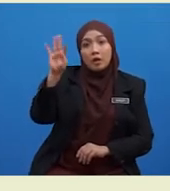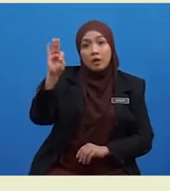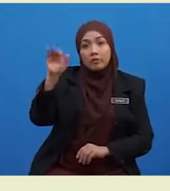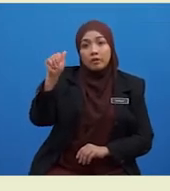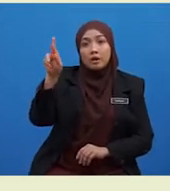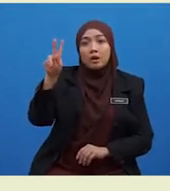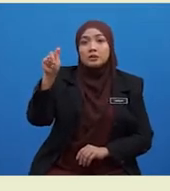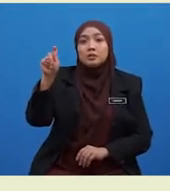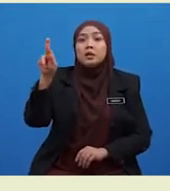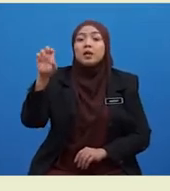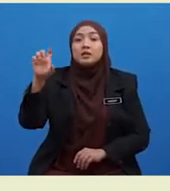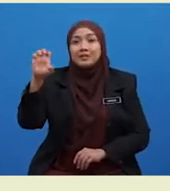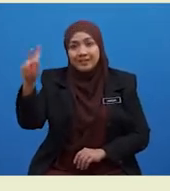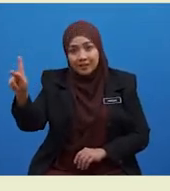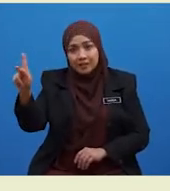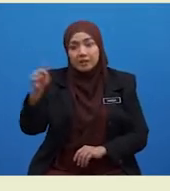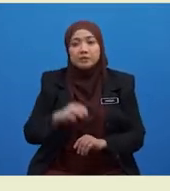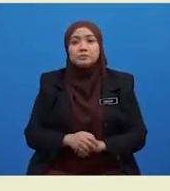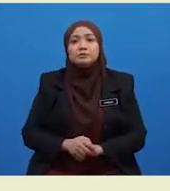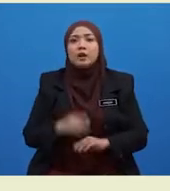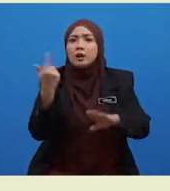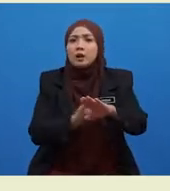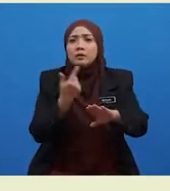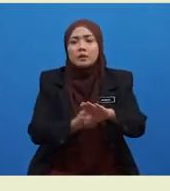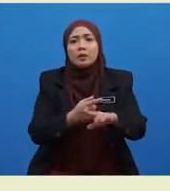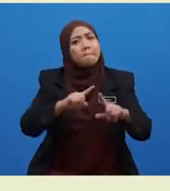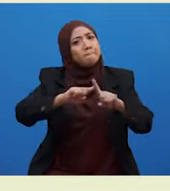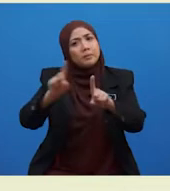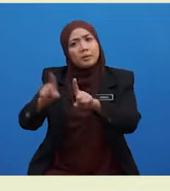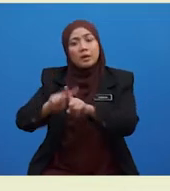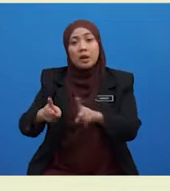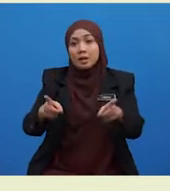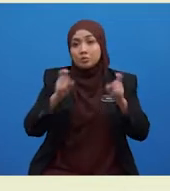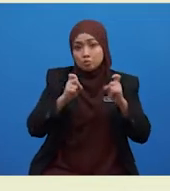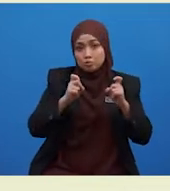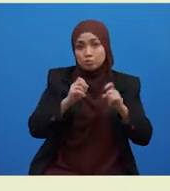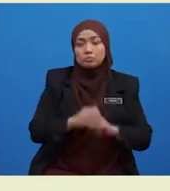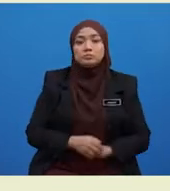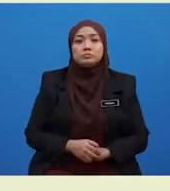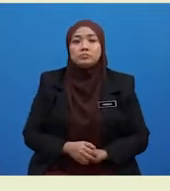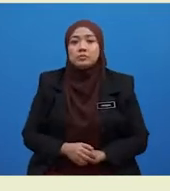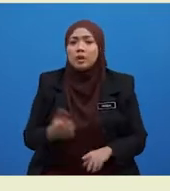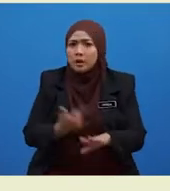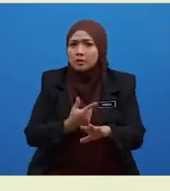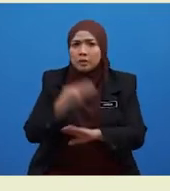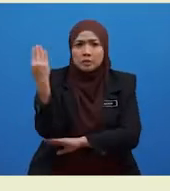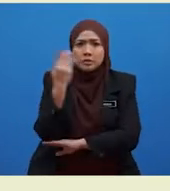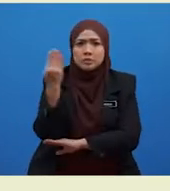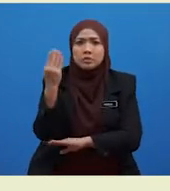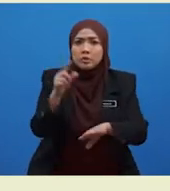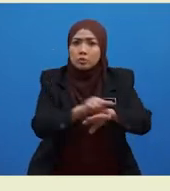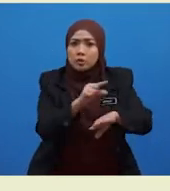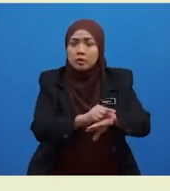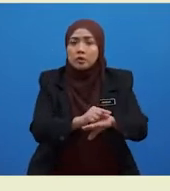Sweden bermaksud speed play, iaitu latihan pelbagai kelajuan. Latihan ini biasanya diadakan